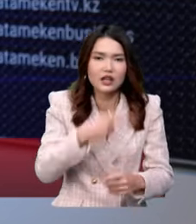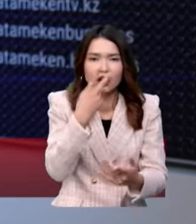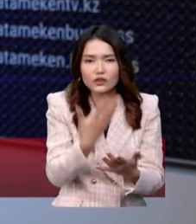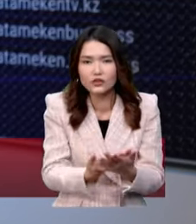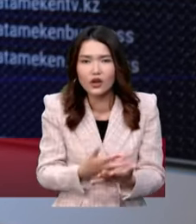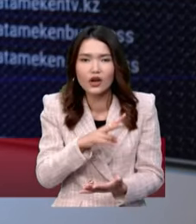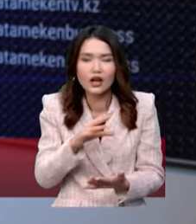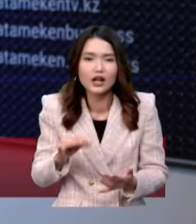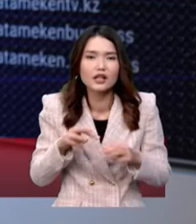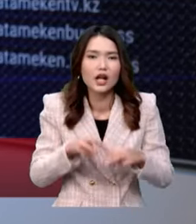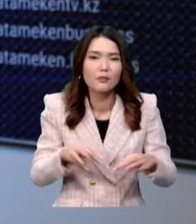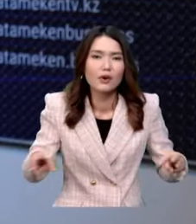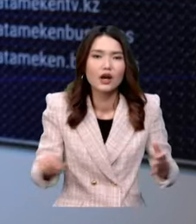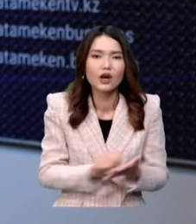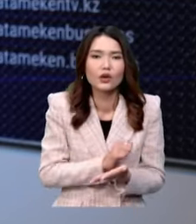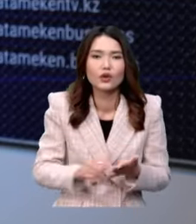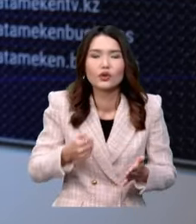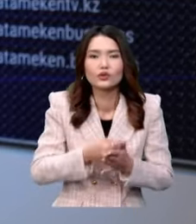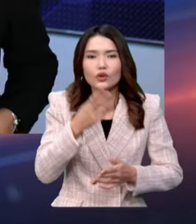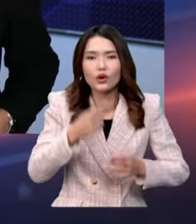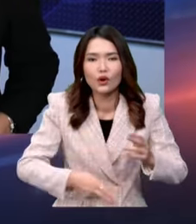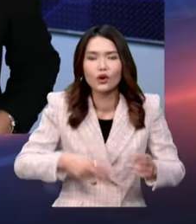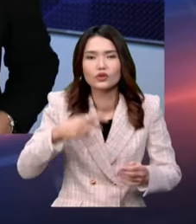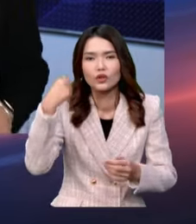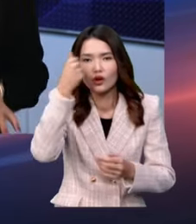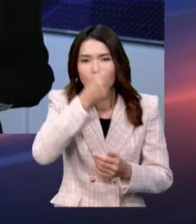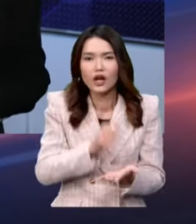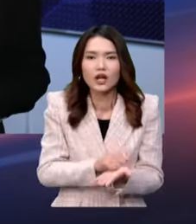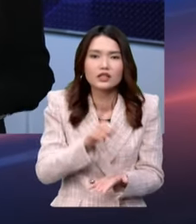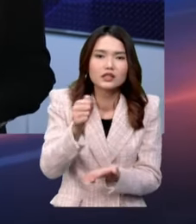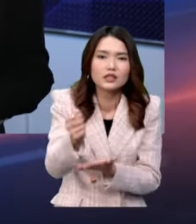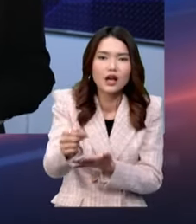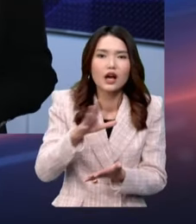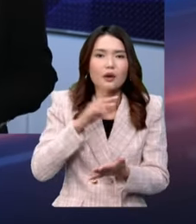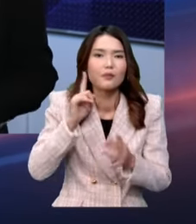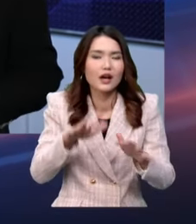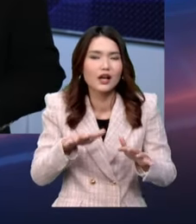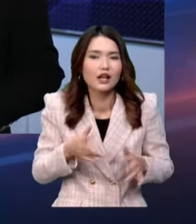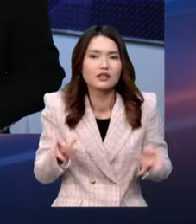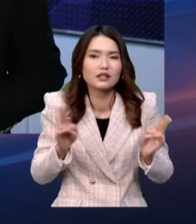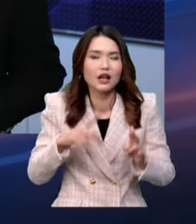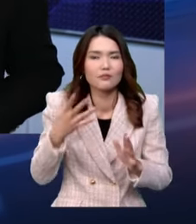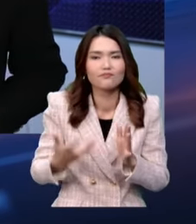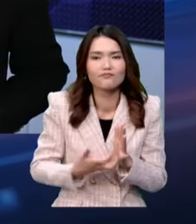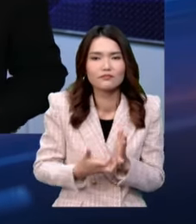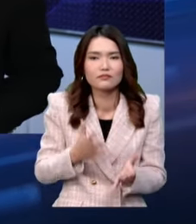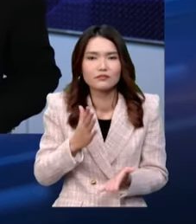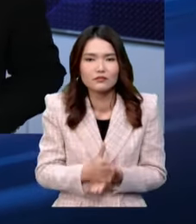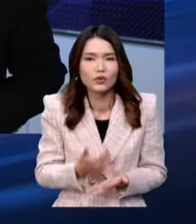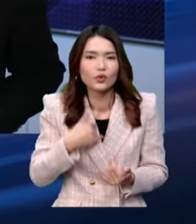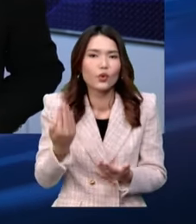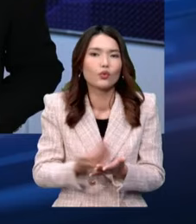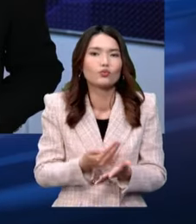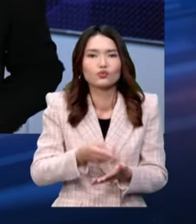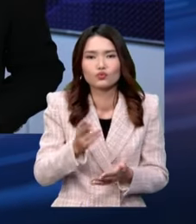ли мажилисмены документ до конца года и направят ли его в Сенат, пока остается загадкой. У меня на этом все. Марат.